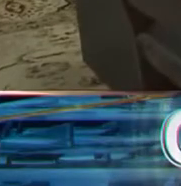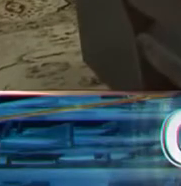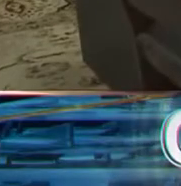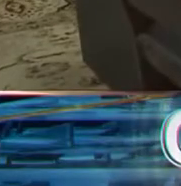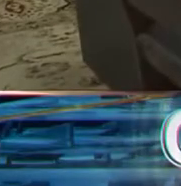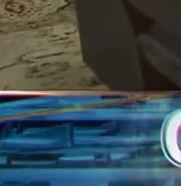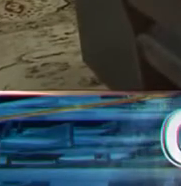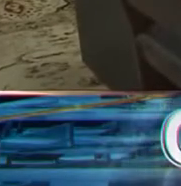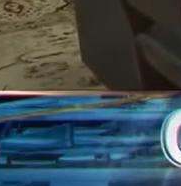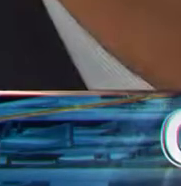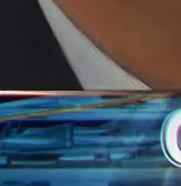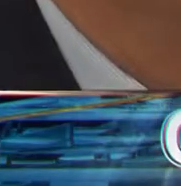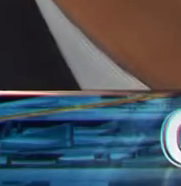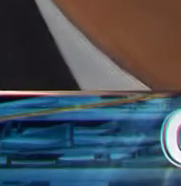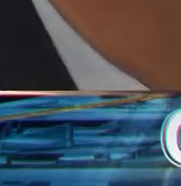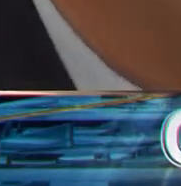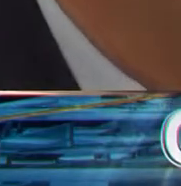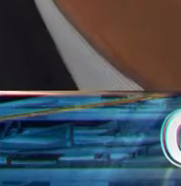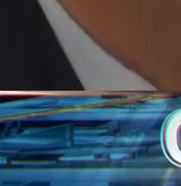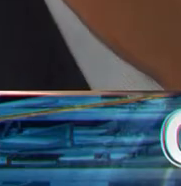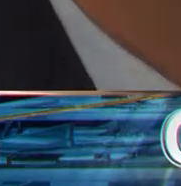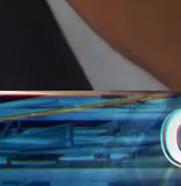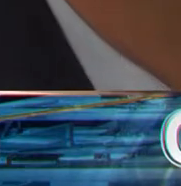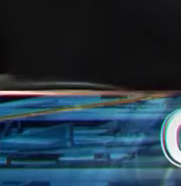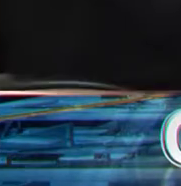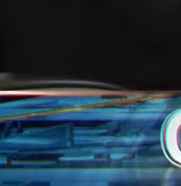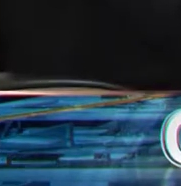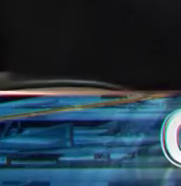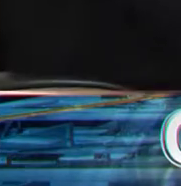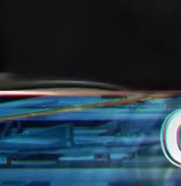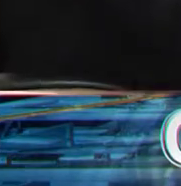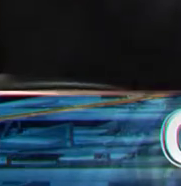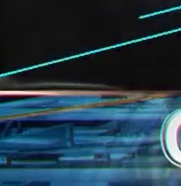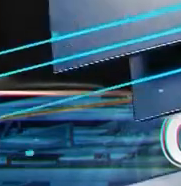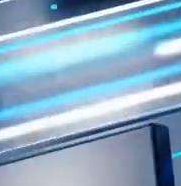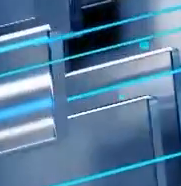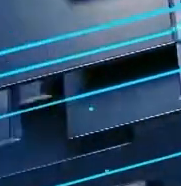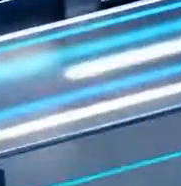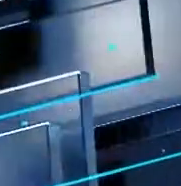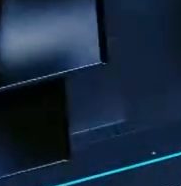Сколько будет стоить? Аграрии области не гарантируют прежней цены на новый урожай.